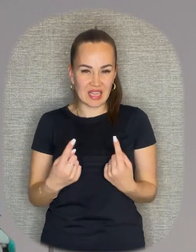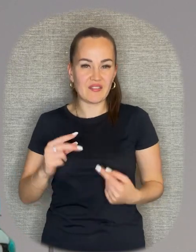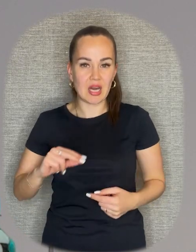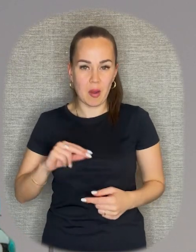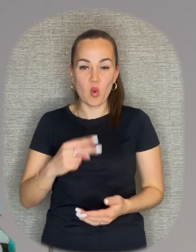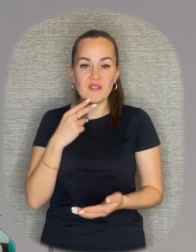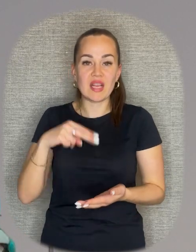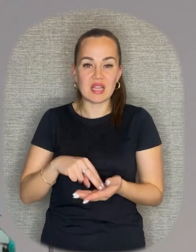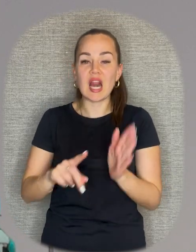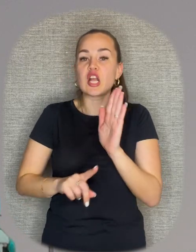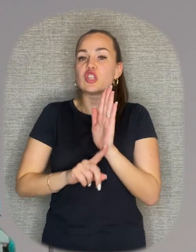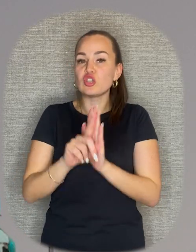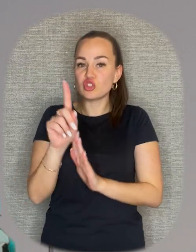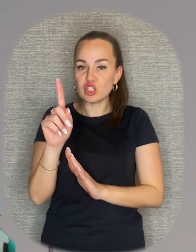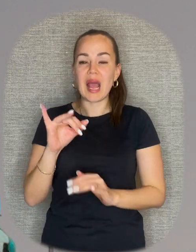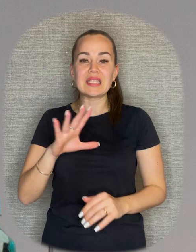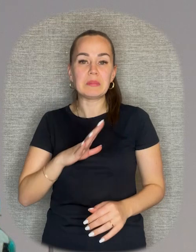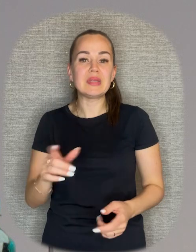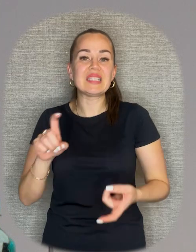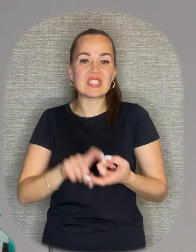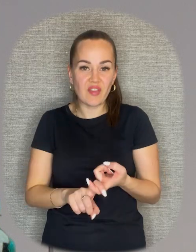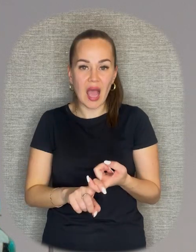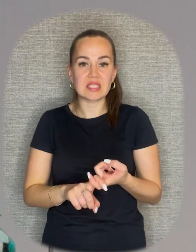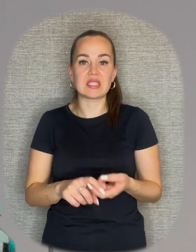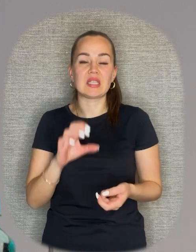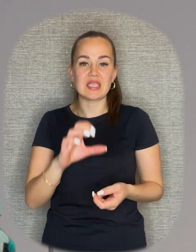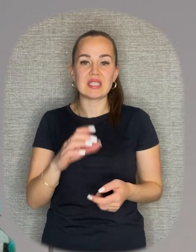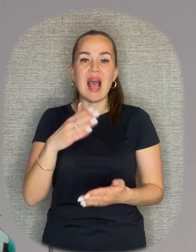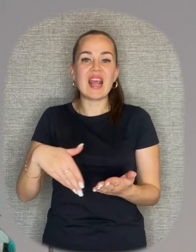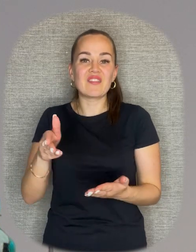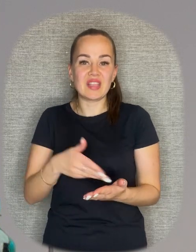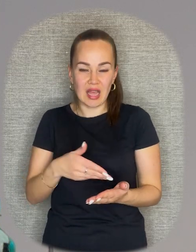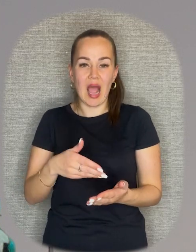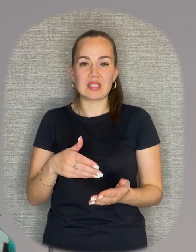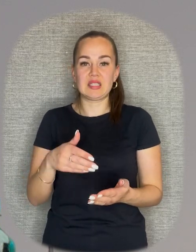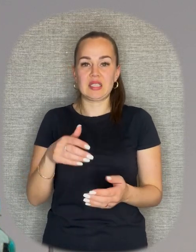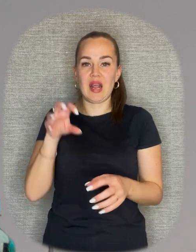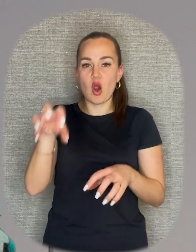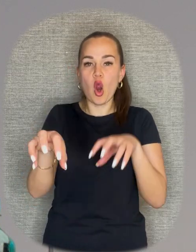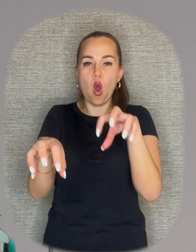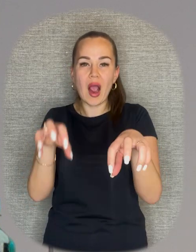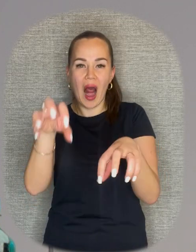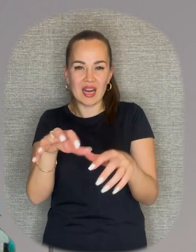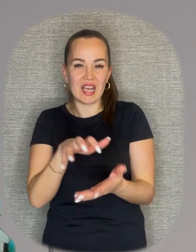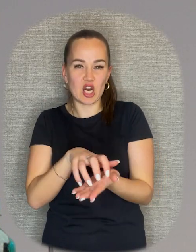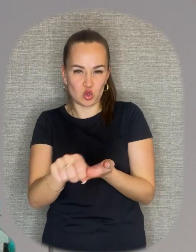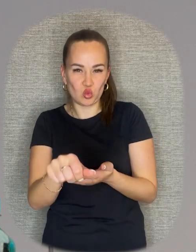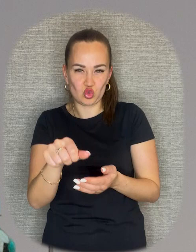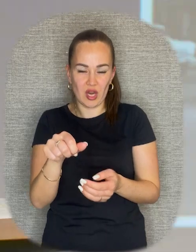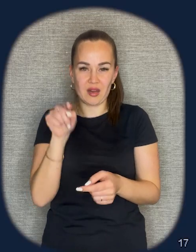начало восстановительных работ в Ленинграде начинали и были связаны с ликвидацией локальных